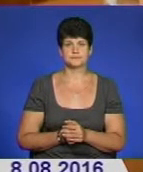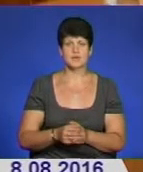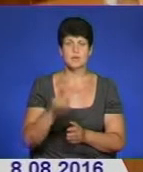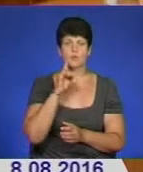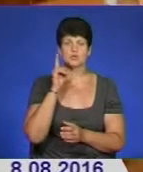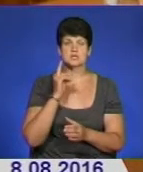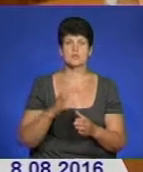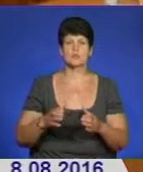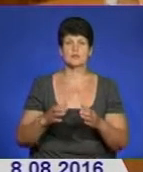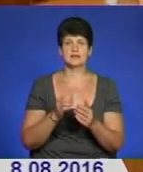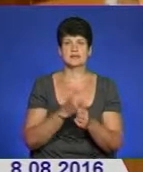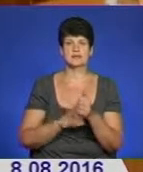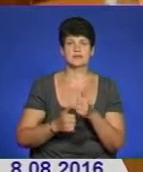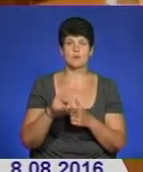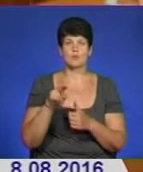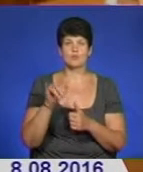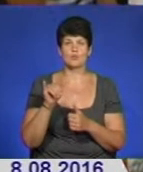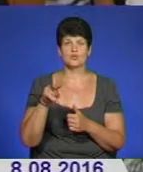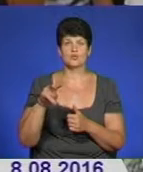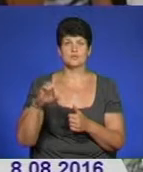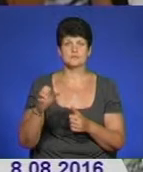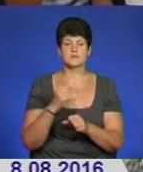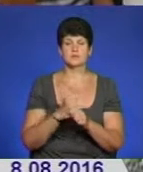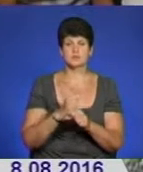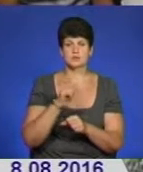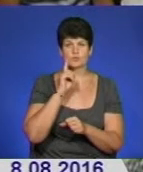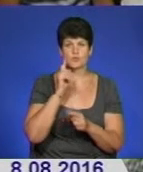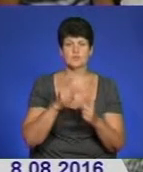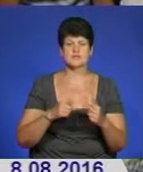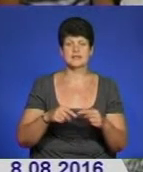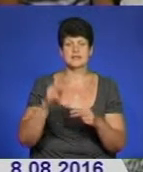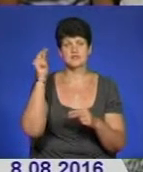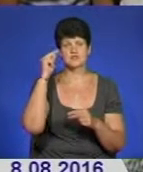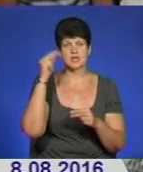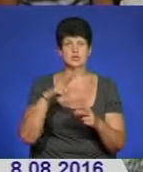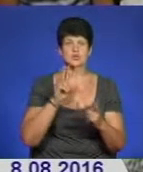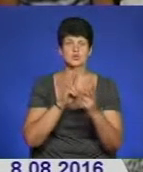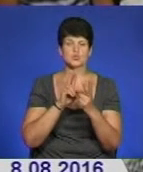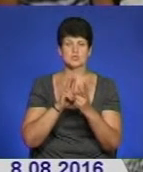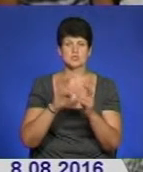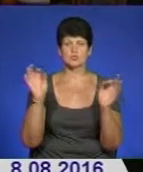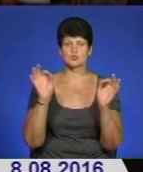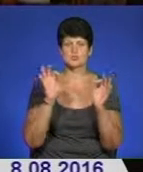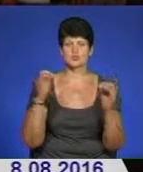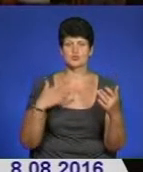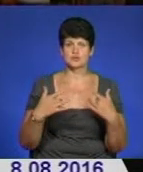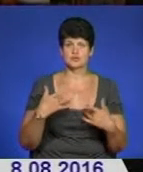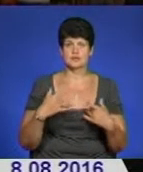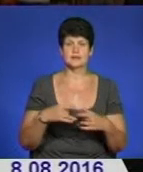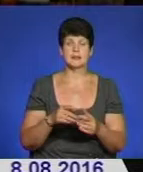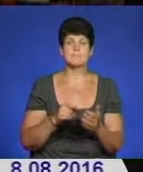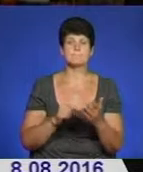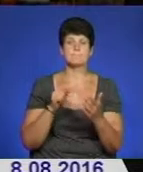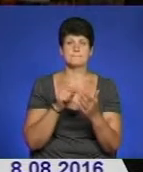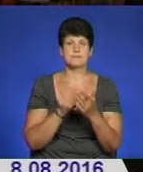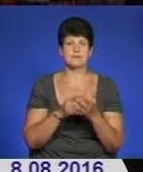Молодіжна команда лідерів «Пульс» працює із молоддю, організовуючи навчальні зустрічі та музичні концерти. Мета дійства –